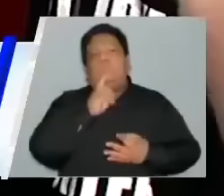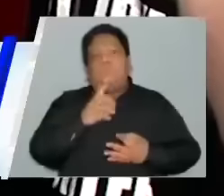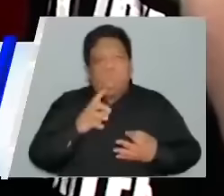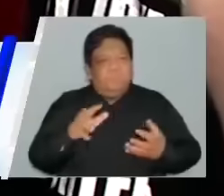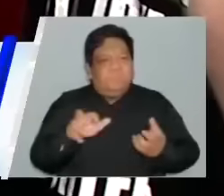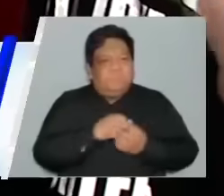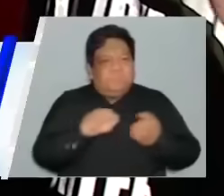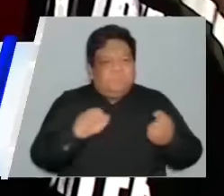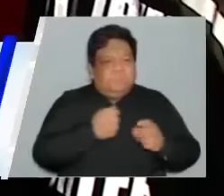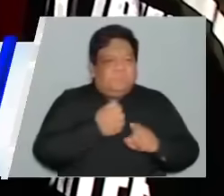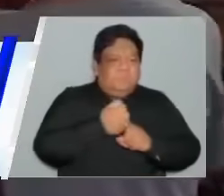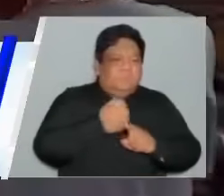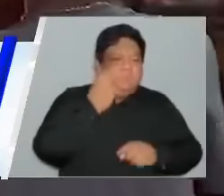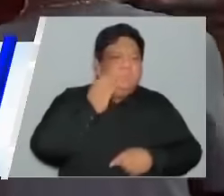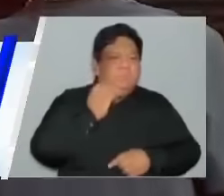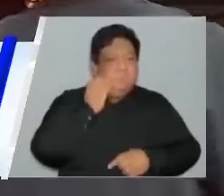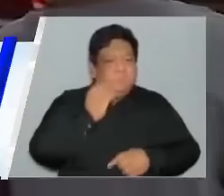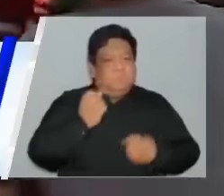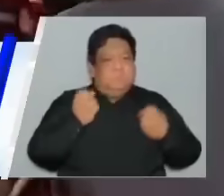pong occupants .